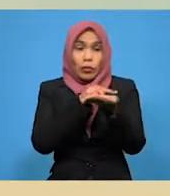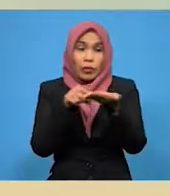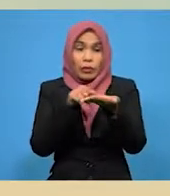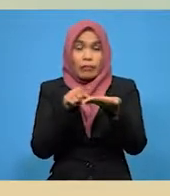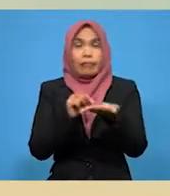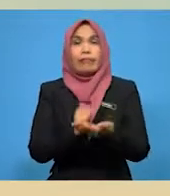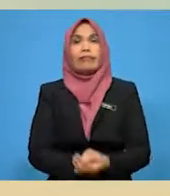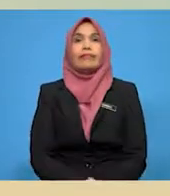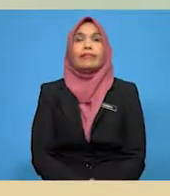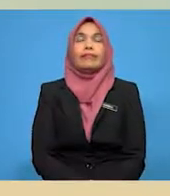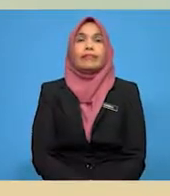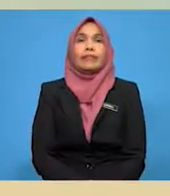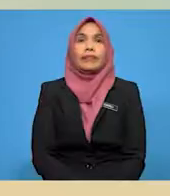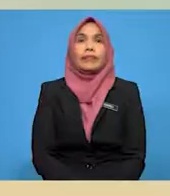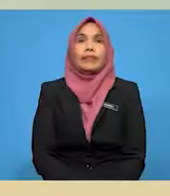tetasan.